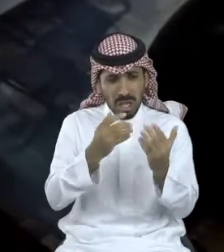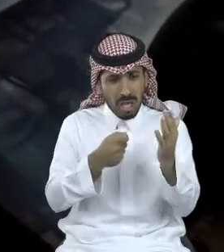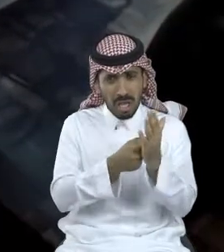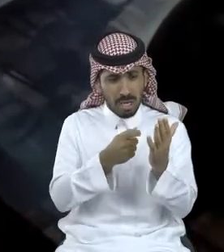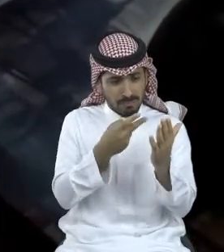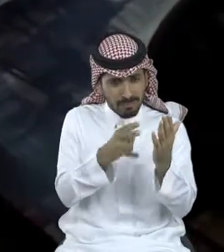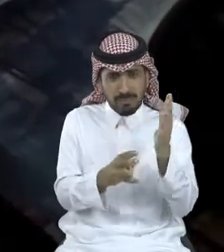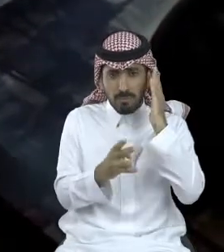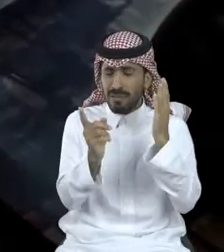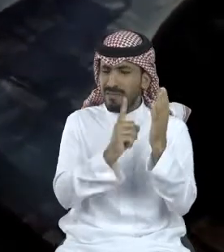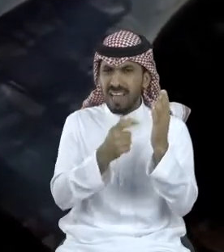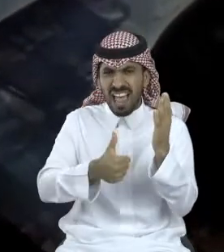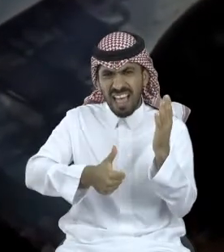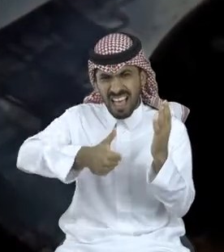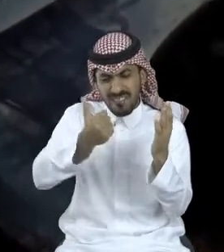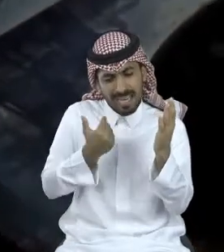باقي